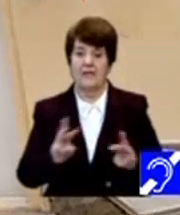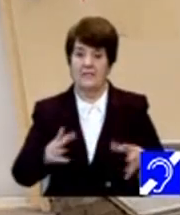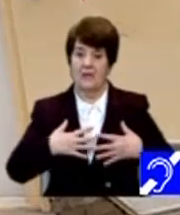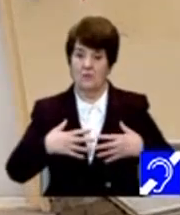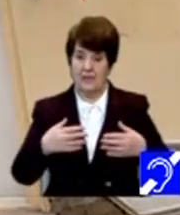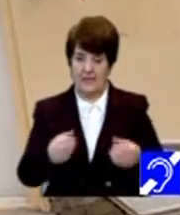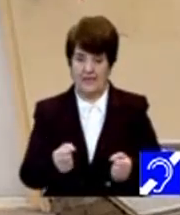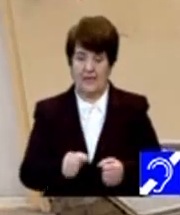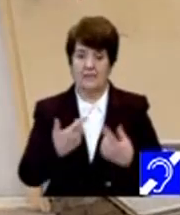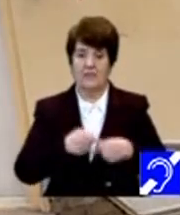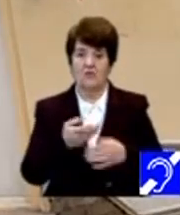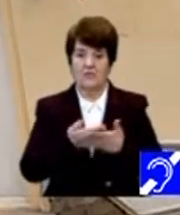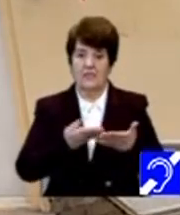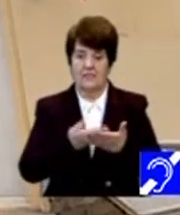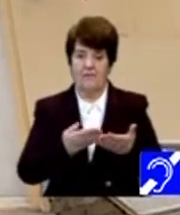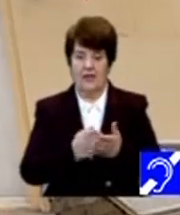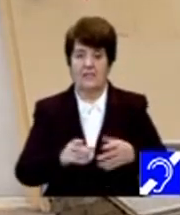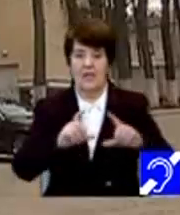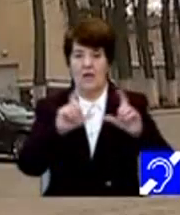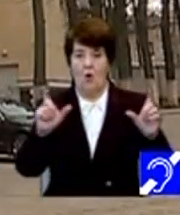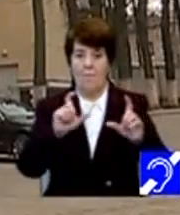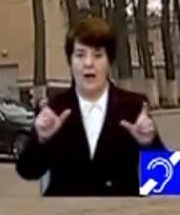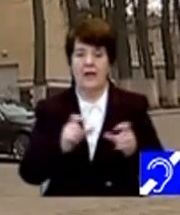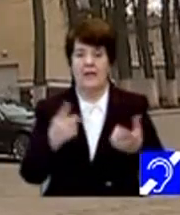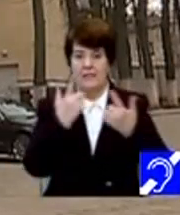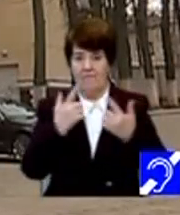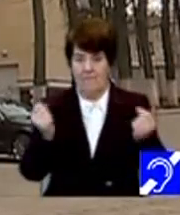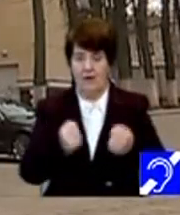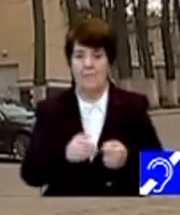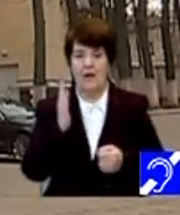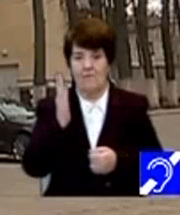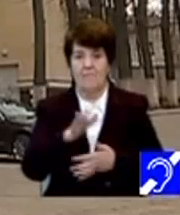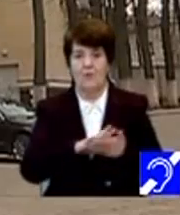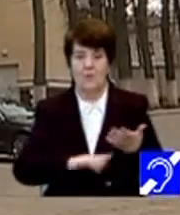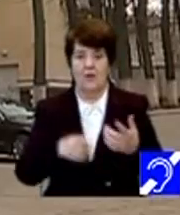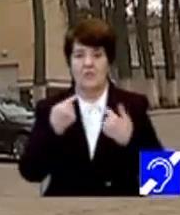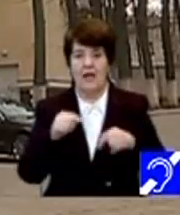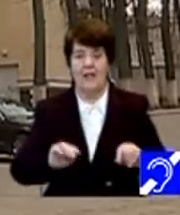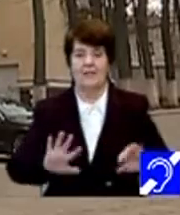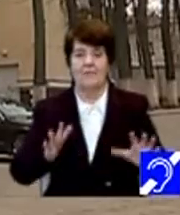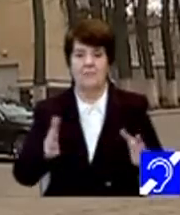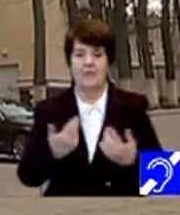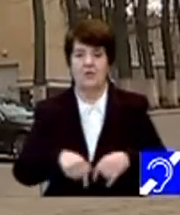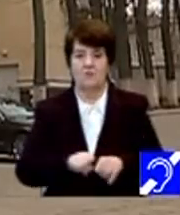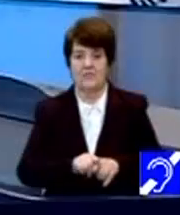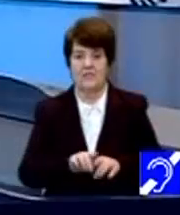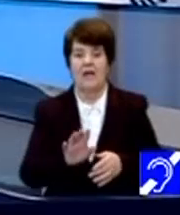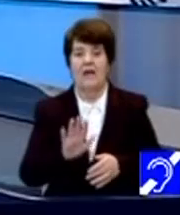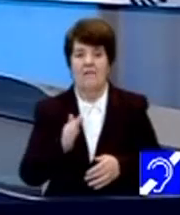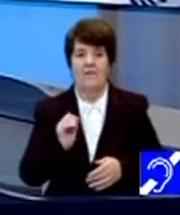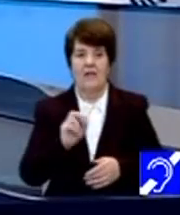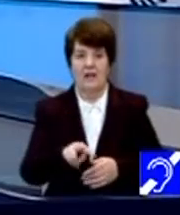Ministerul Sănătății a transmis toate aceste sfaturi în perioada unei campanii de informare care în scurt timp va fi urmată de alte evenimente de acest